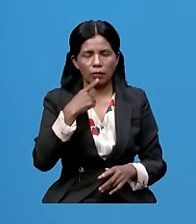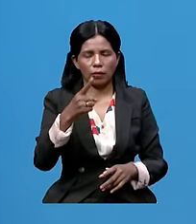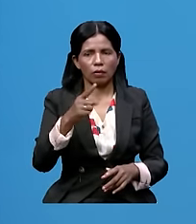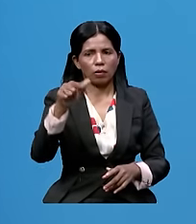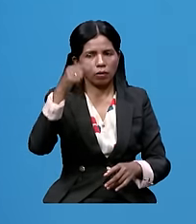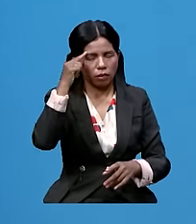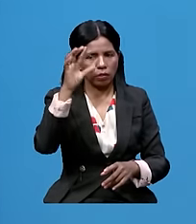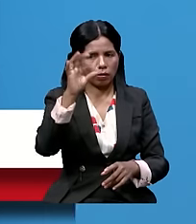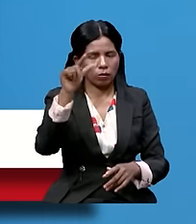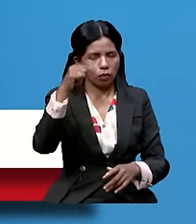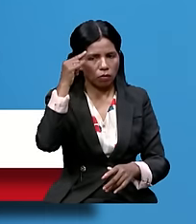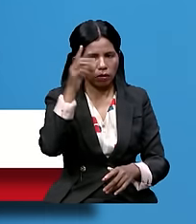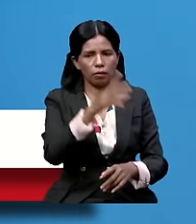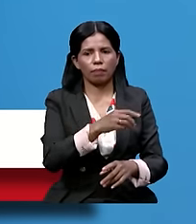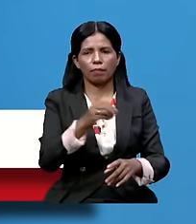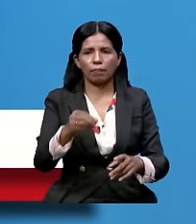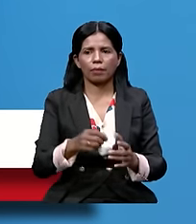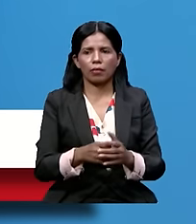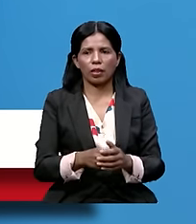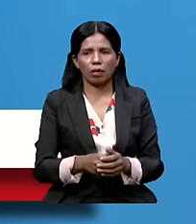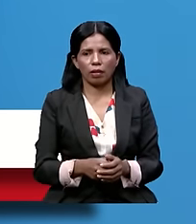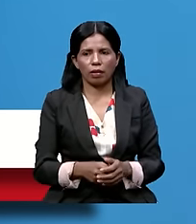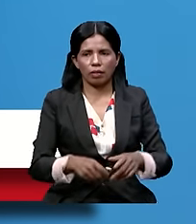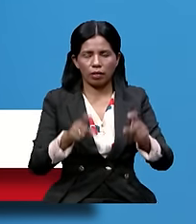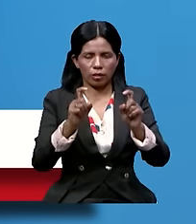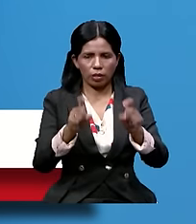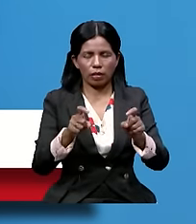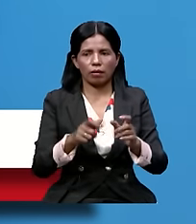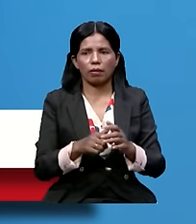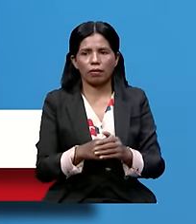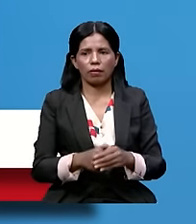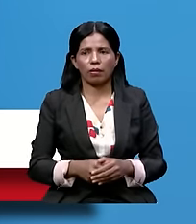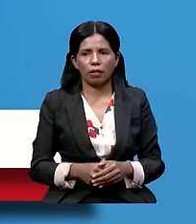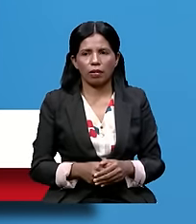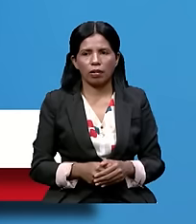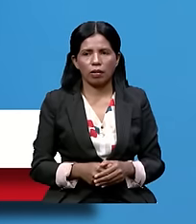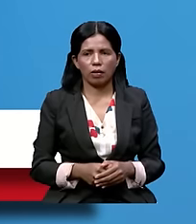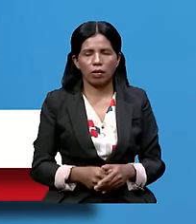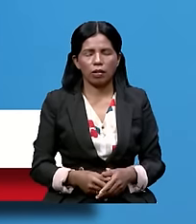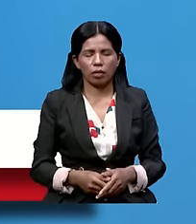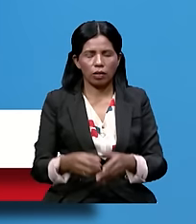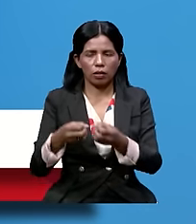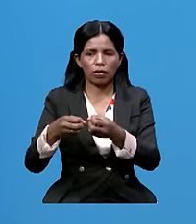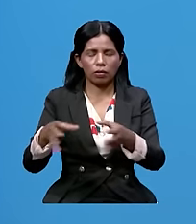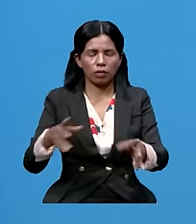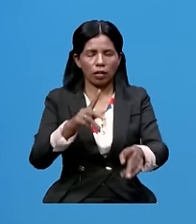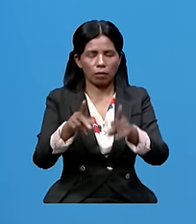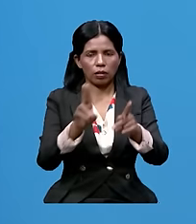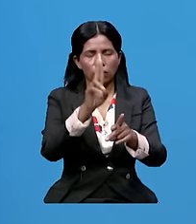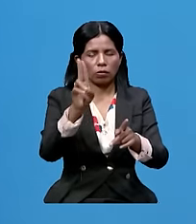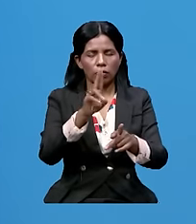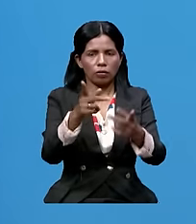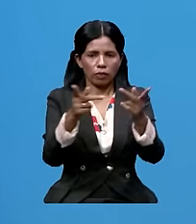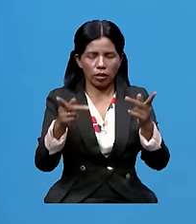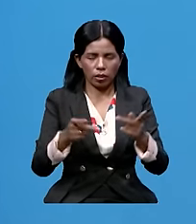no governo ne pra a tiki unsker tenia komunidad de ma ka afeta de ni